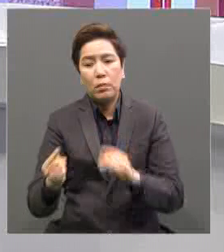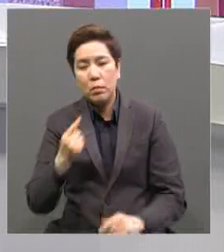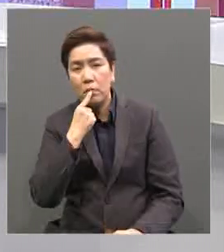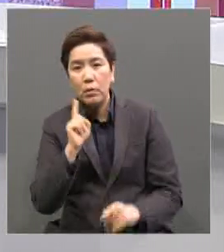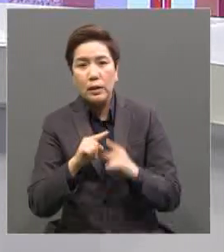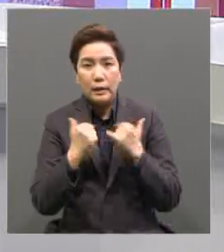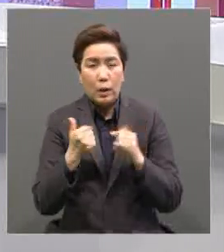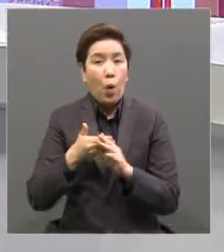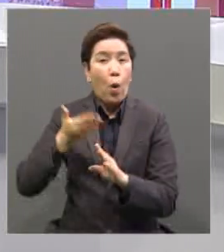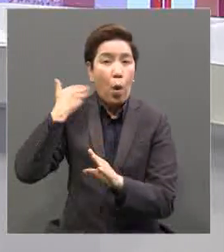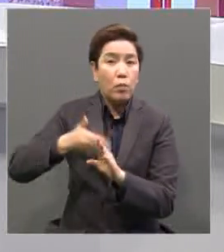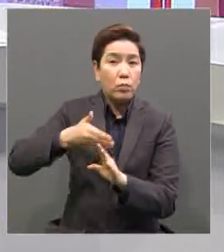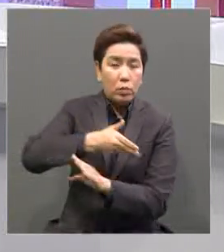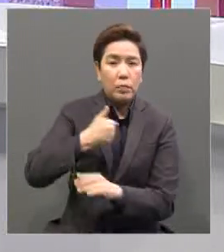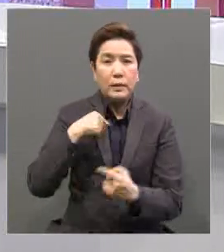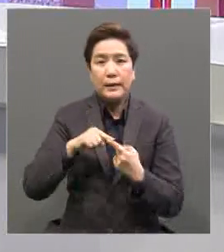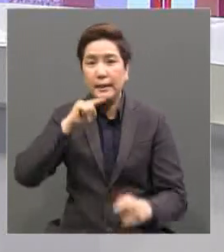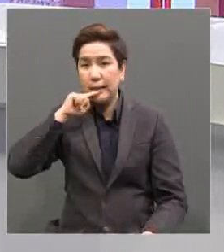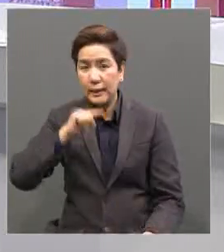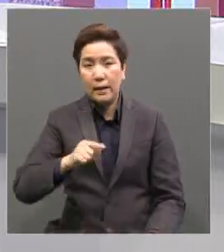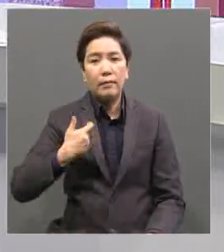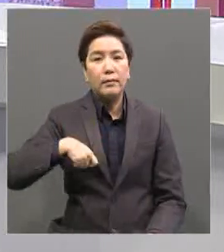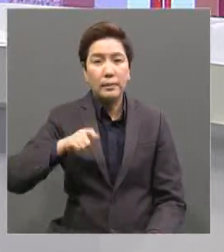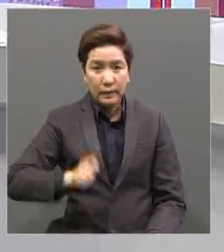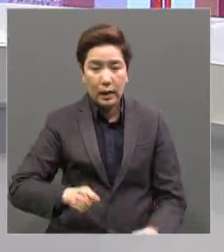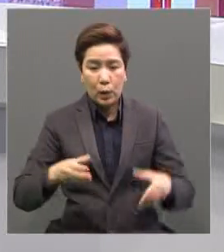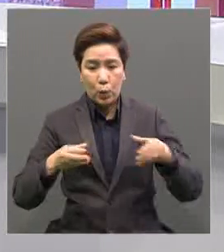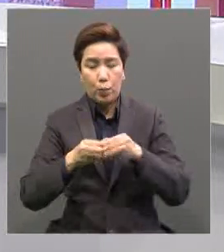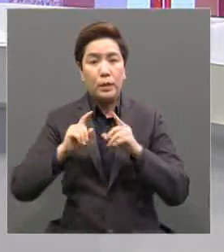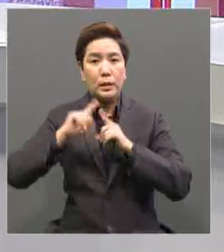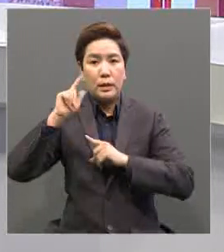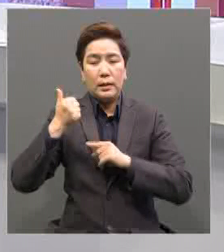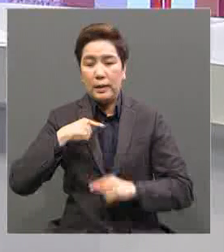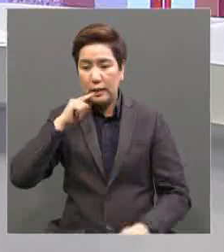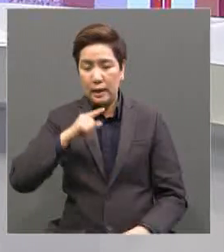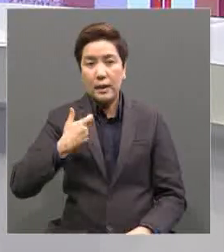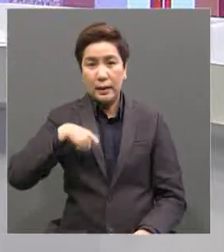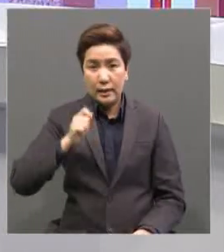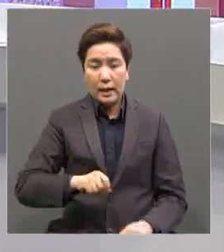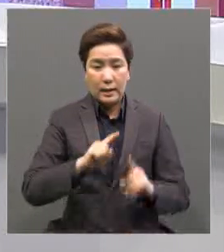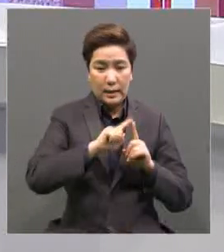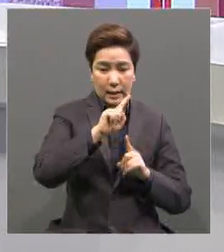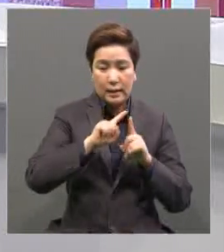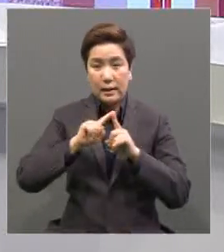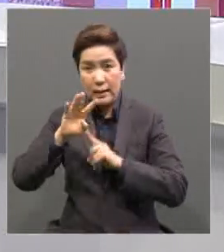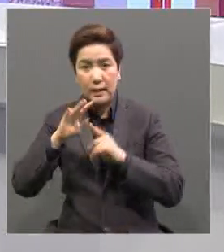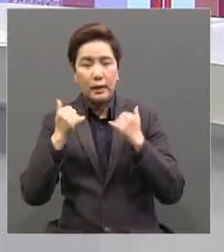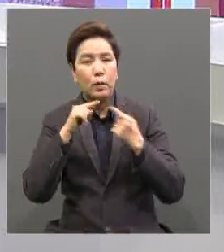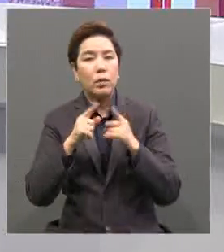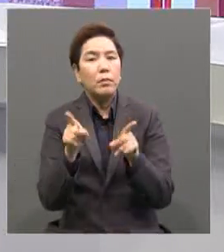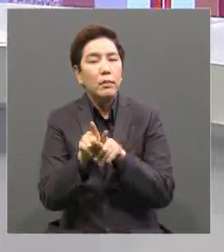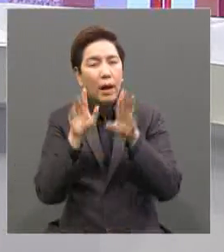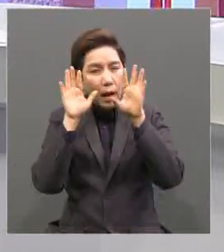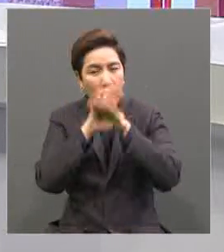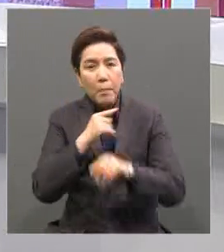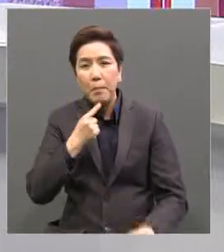อิงคือก่อนหน้านี้คุณผู้ชมมีคำสั่งของศาลอุทธรภาค1แล้วก็คำสั่งของศาลอุทธรภาค4วินิจฉัยในทำนอง